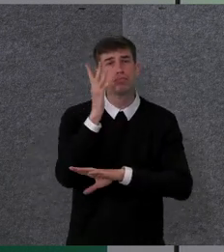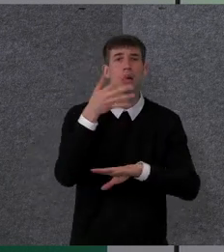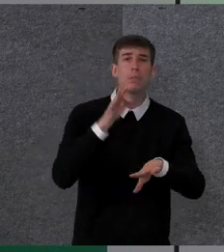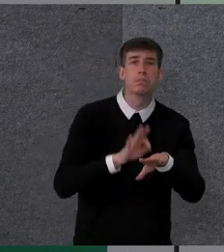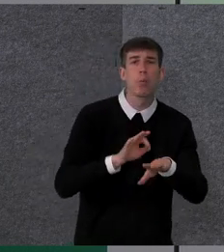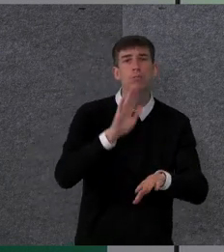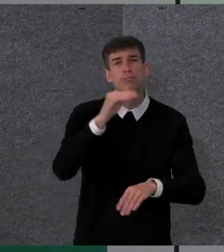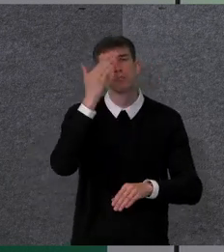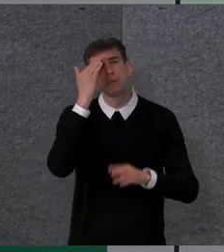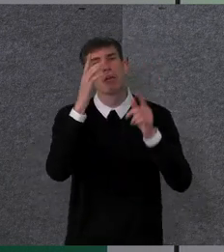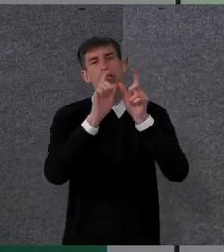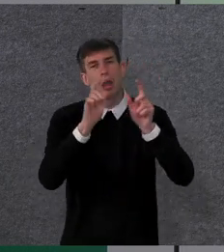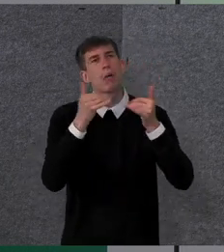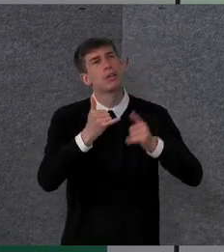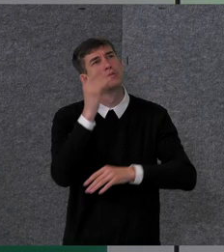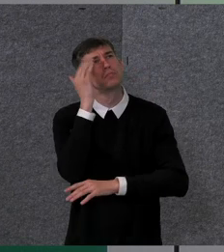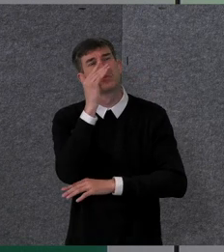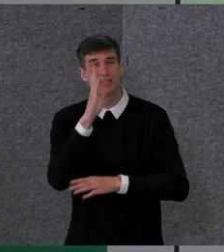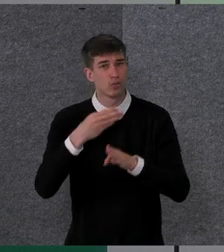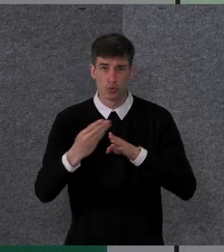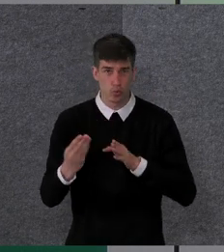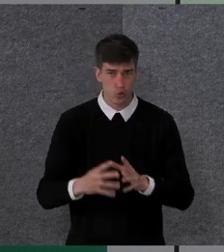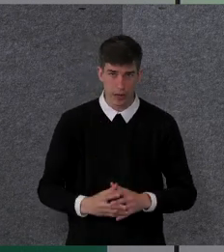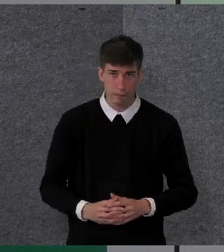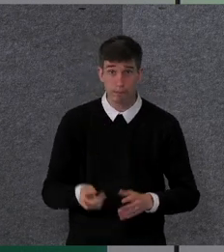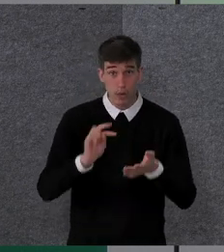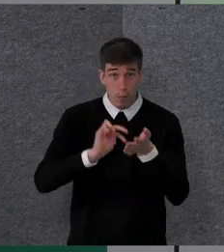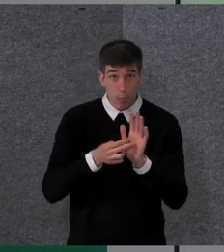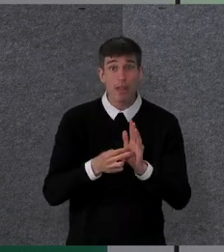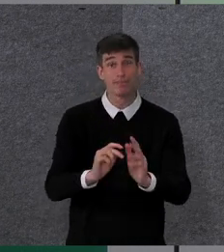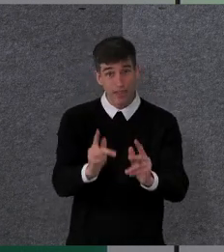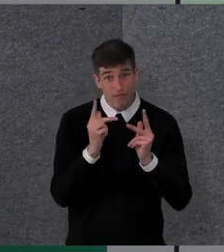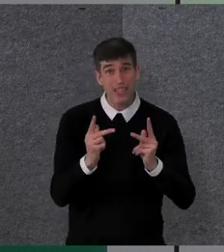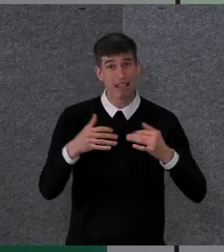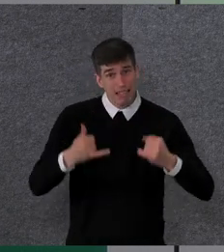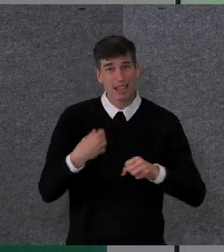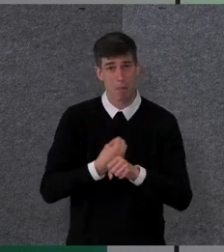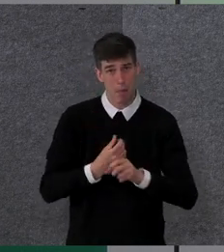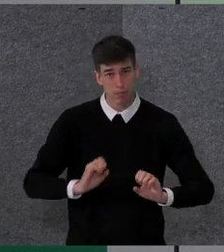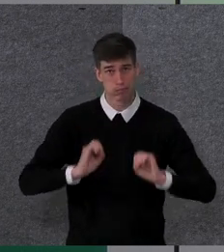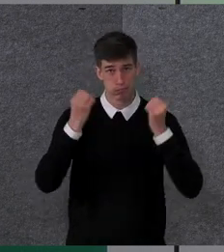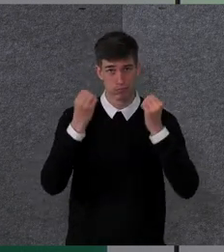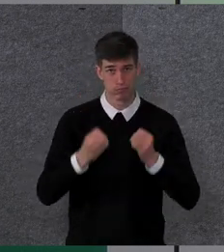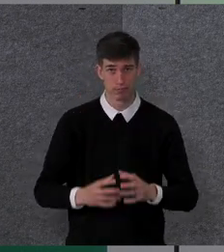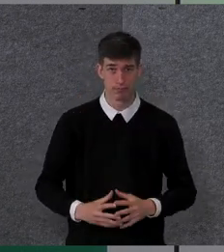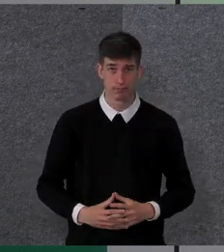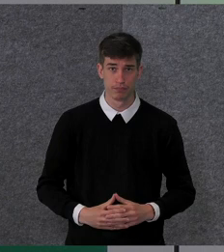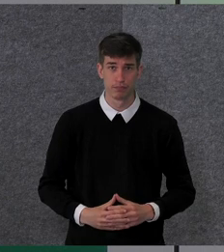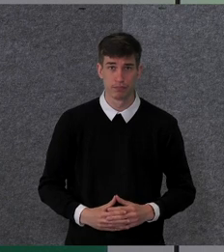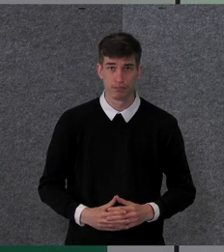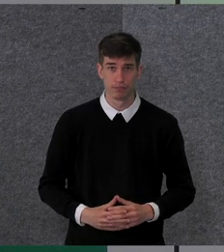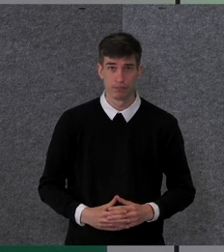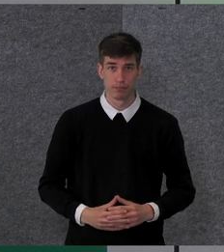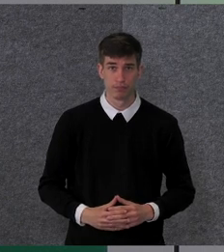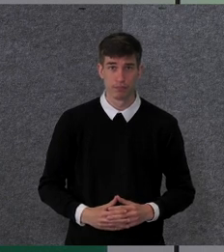Zeitpunkt über längst Bekanntes nachdenkt, sondern für eine Politik, die endlich macht. Wenn der nächste Bundestag, wenn die